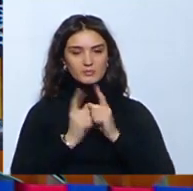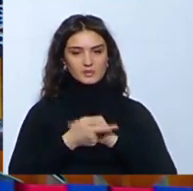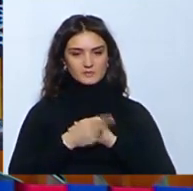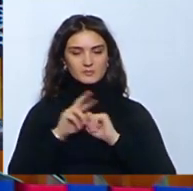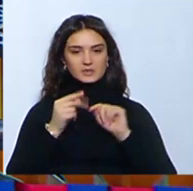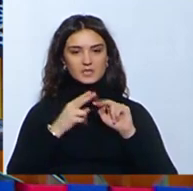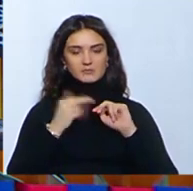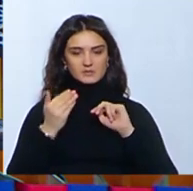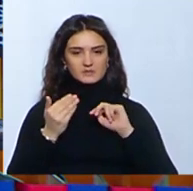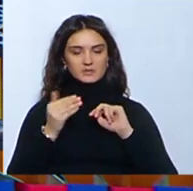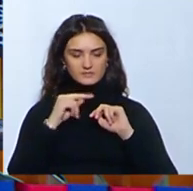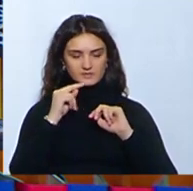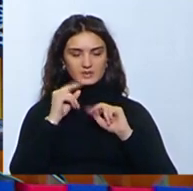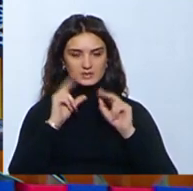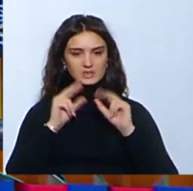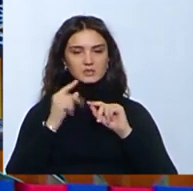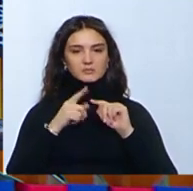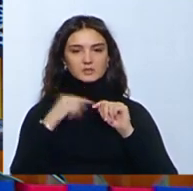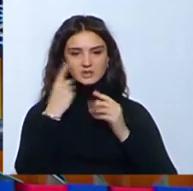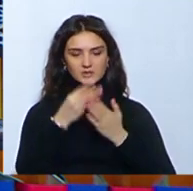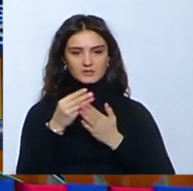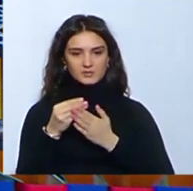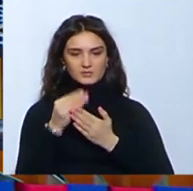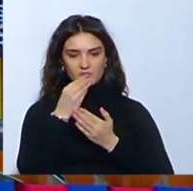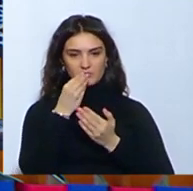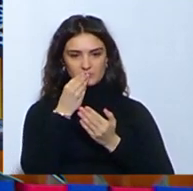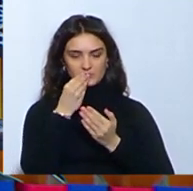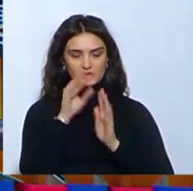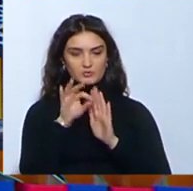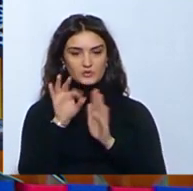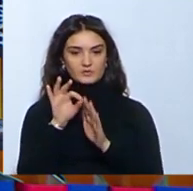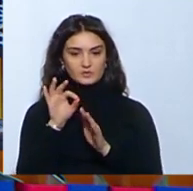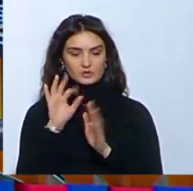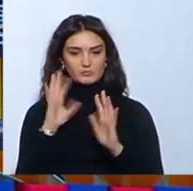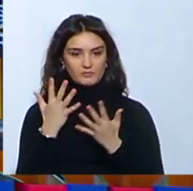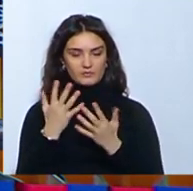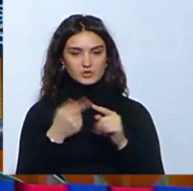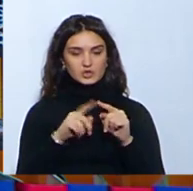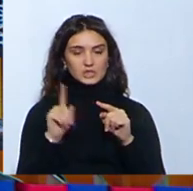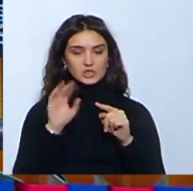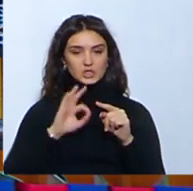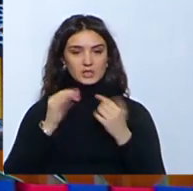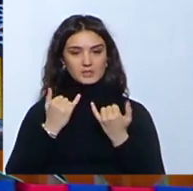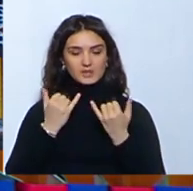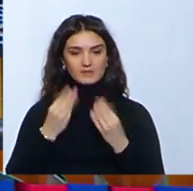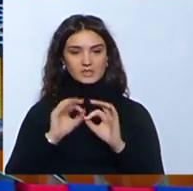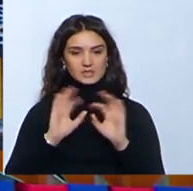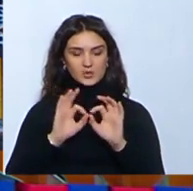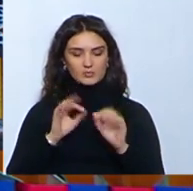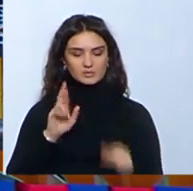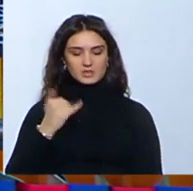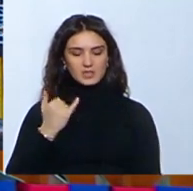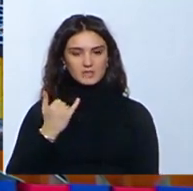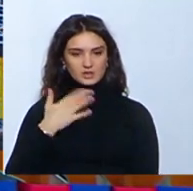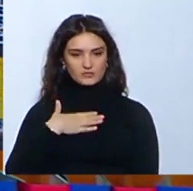და ამასაც ვითვალისწინებთ ინდივიდუალური კვების შერჩევის შემთხვევაში. რაც შეეხება დღევანდელ ჩვენს საუბარს და დღევანდელ